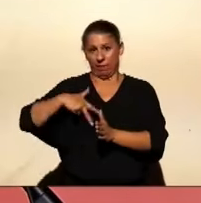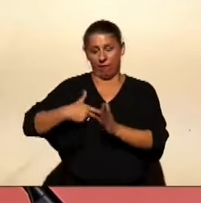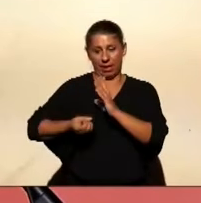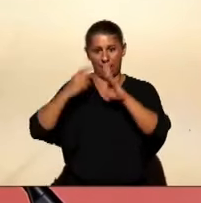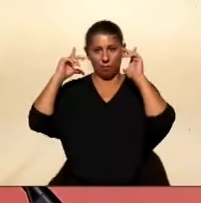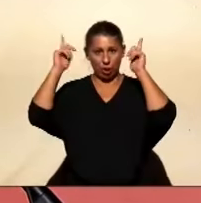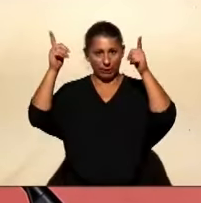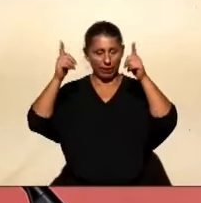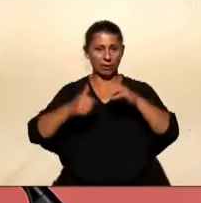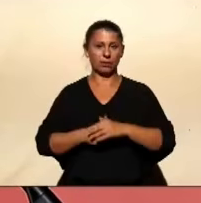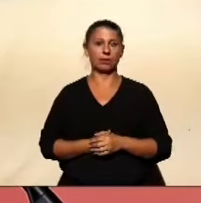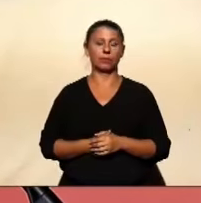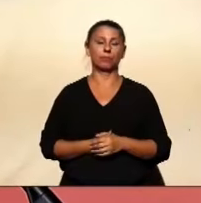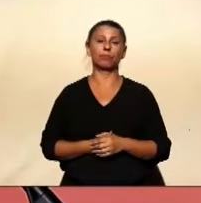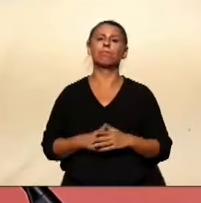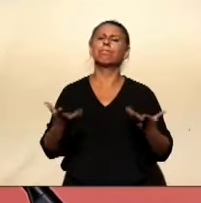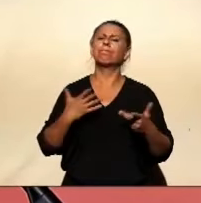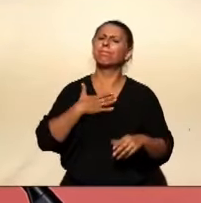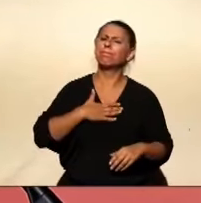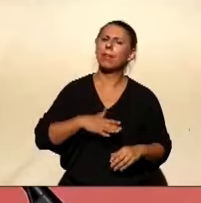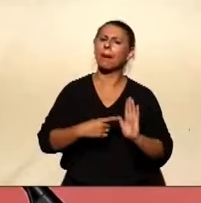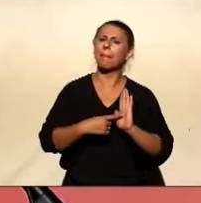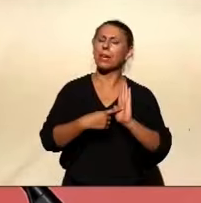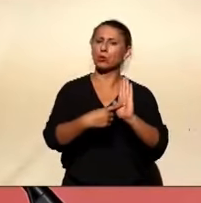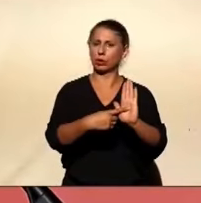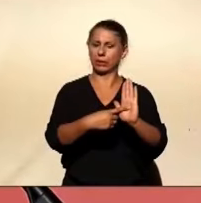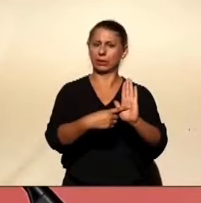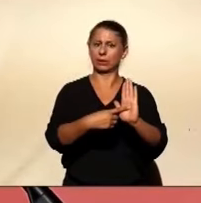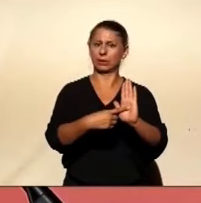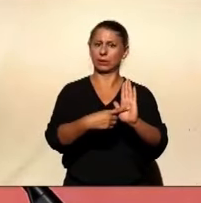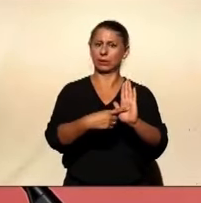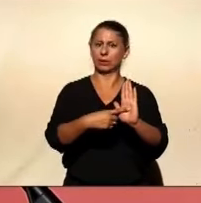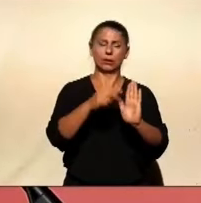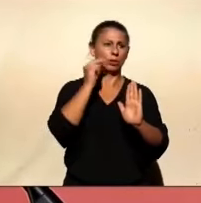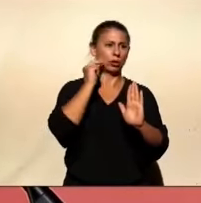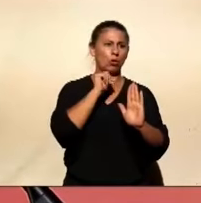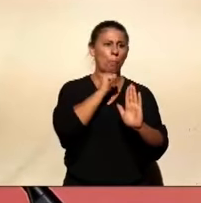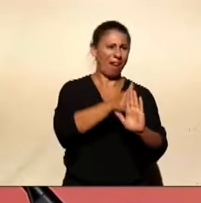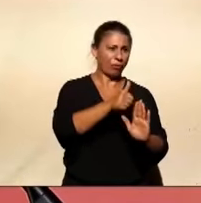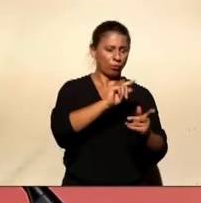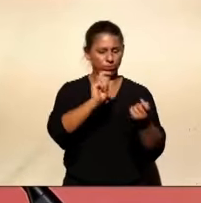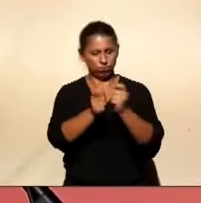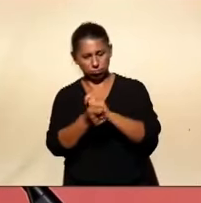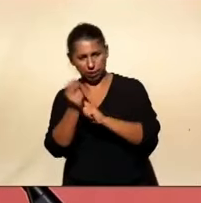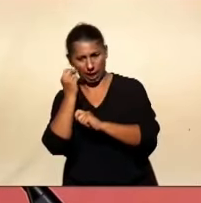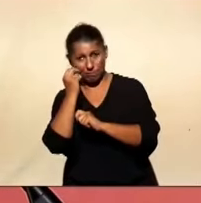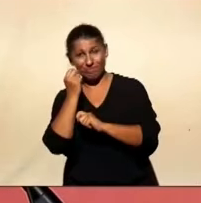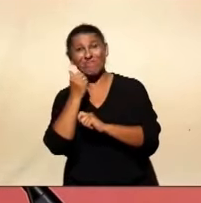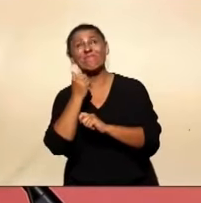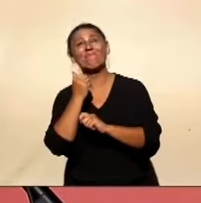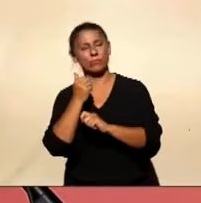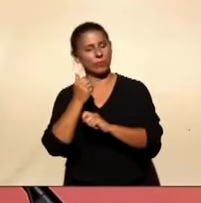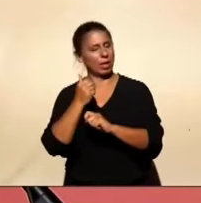Νέας Δημοκρατίας, όσο και να θέλει να παρουσιάσει το άσπρο, το μαύρο άσπρο, και παρά την εκλογική